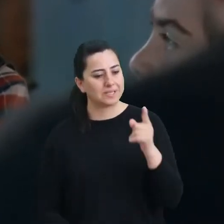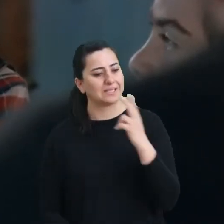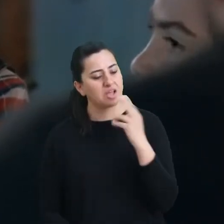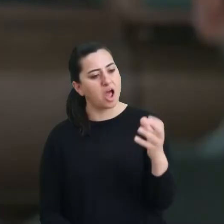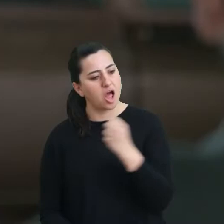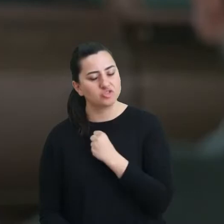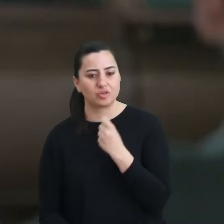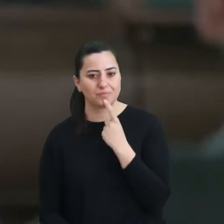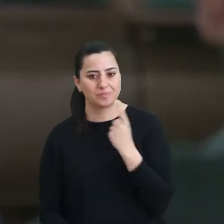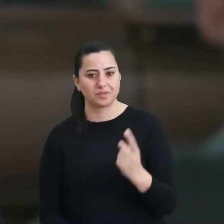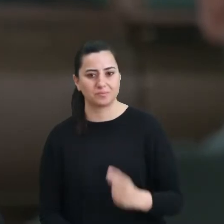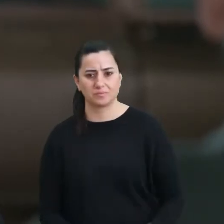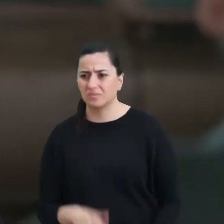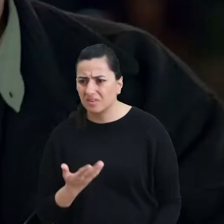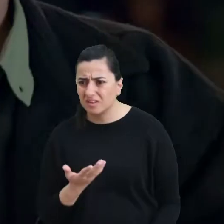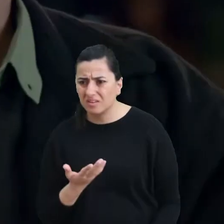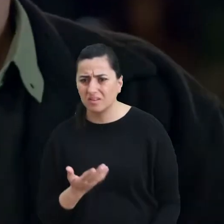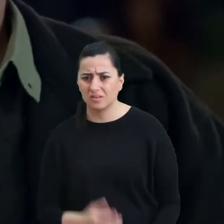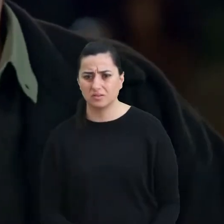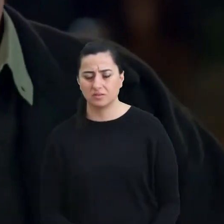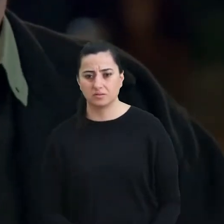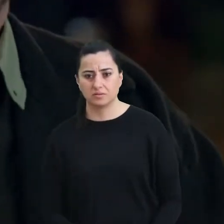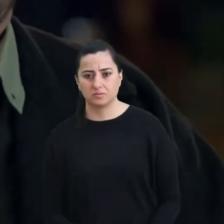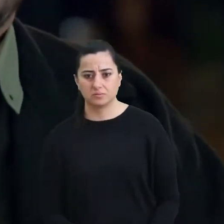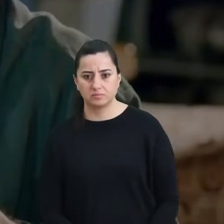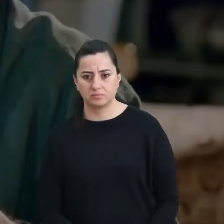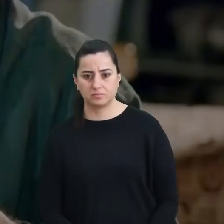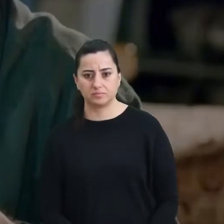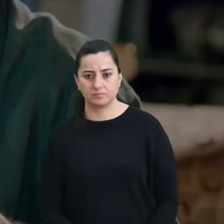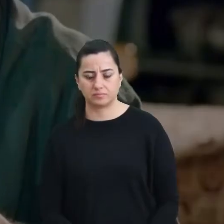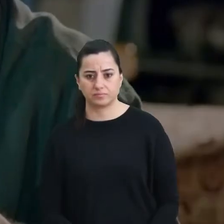Alacağım kızımla. Ne? Şaşırdılar.